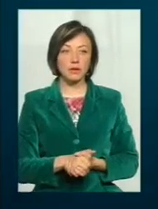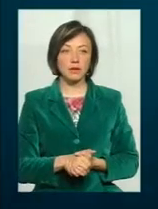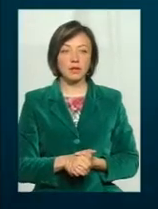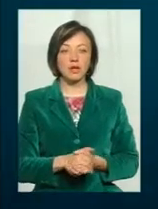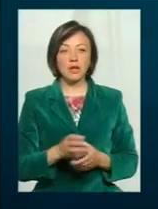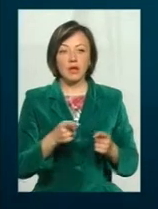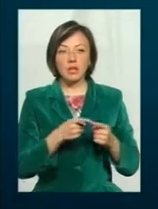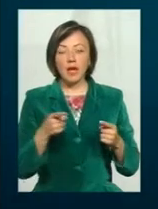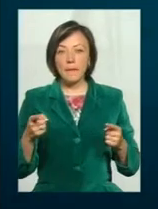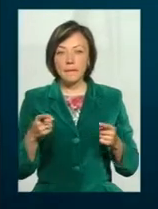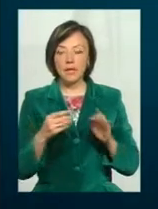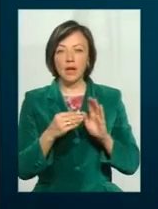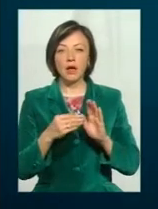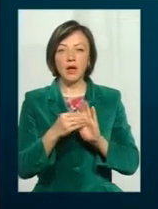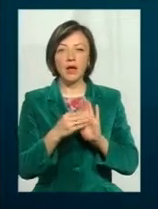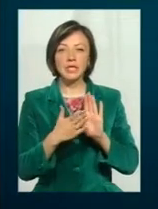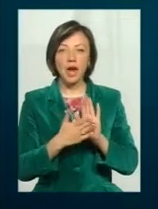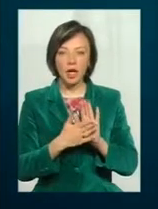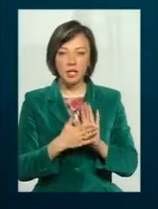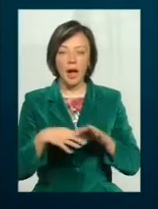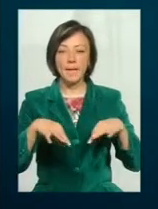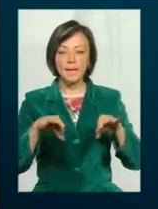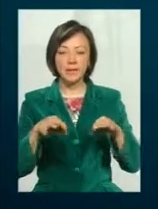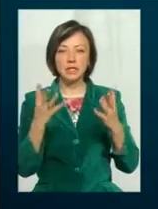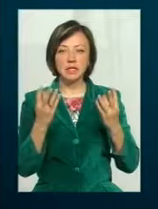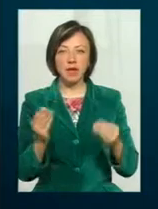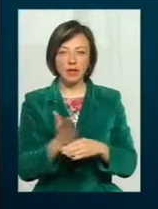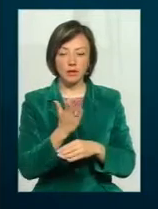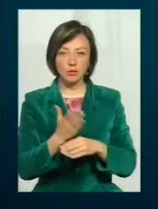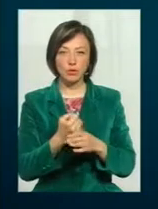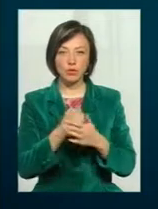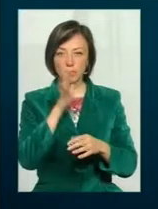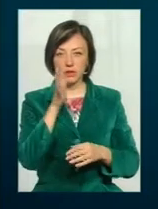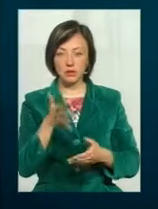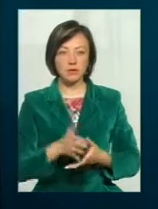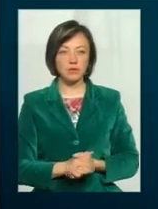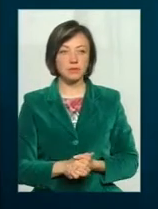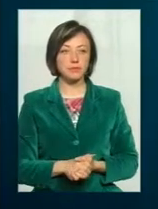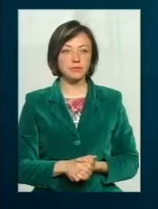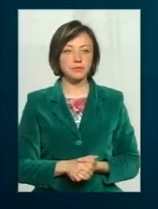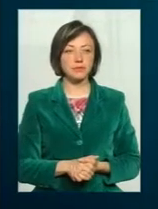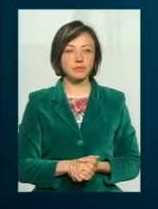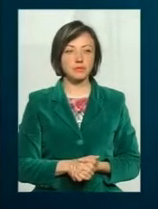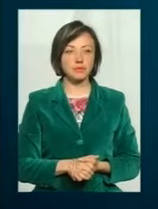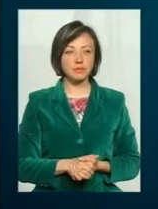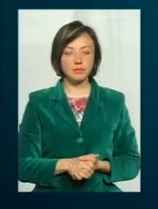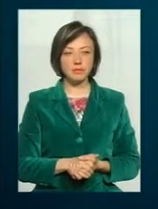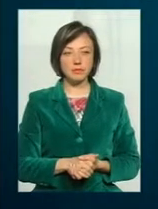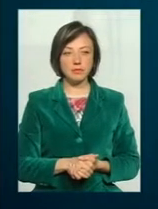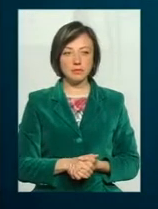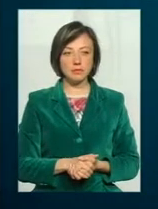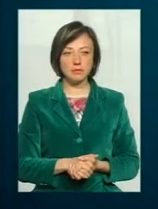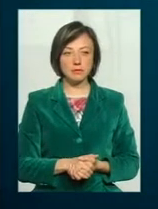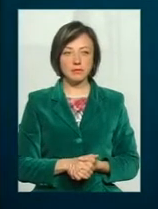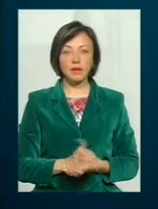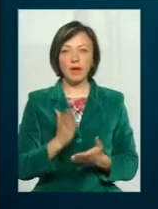термін реєстрації яких з дня виготовлення не перевищує 5 років. Так.